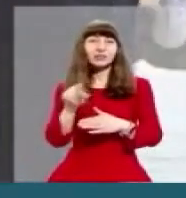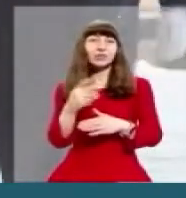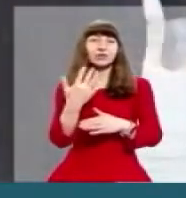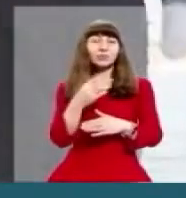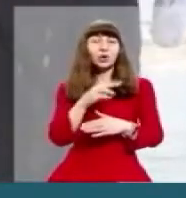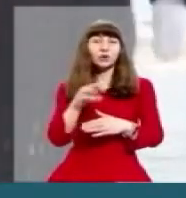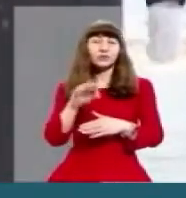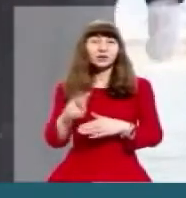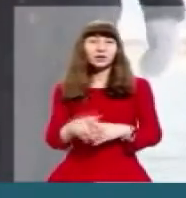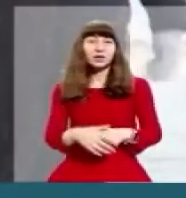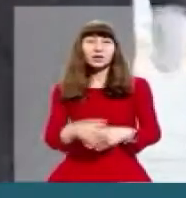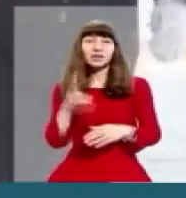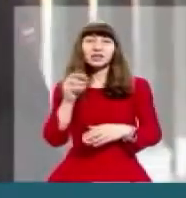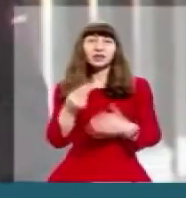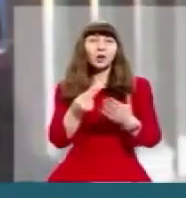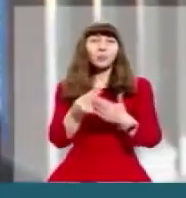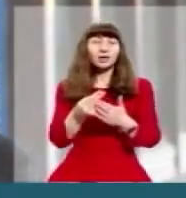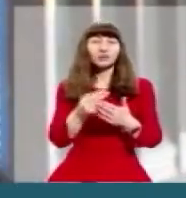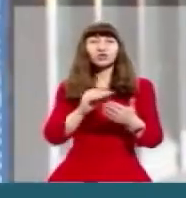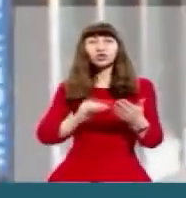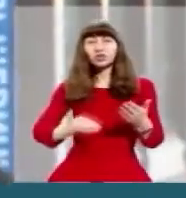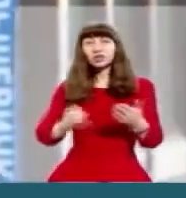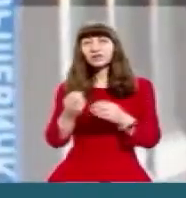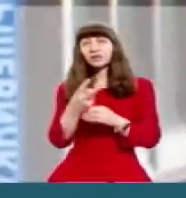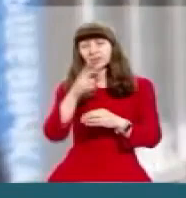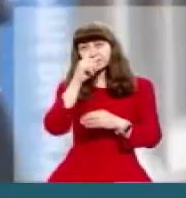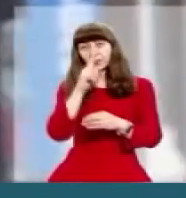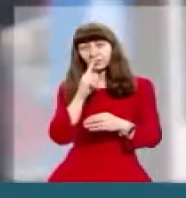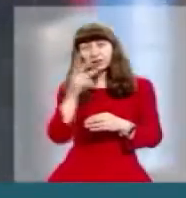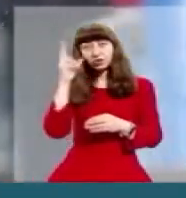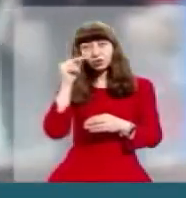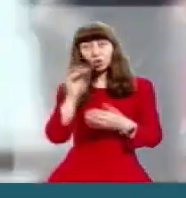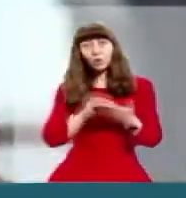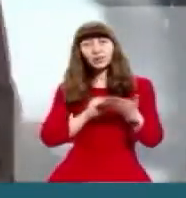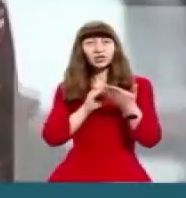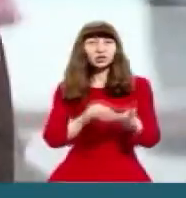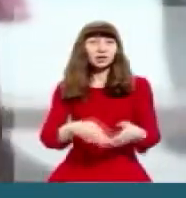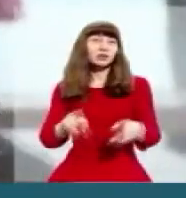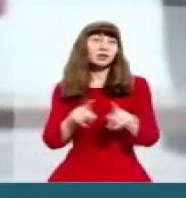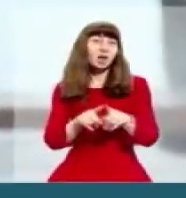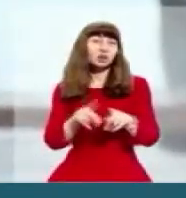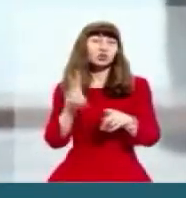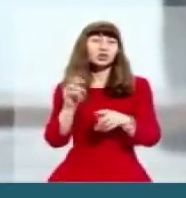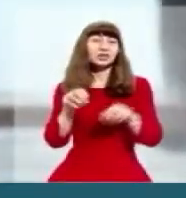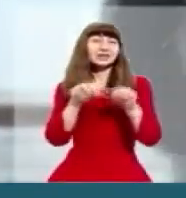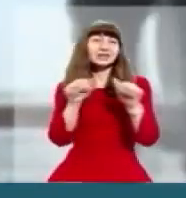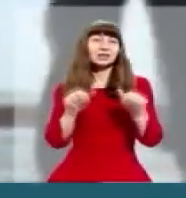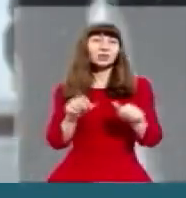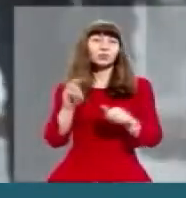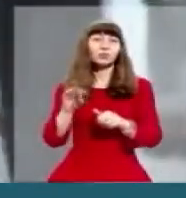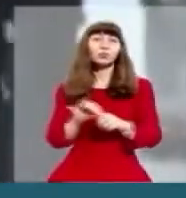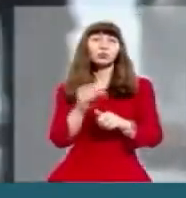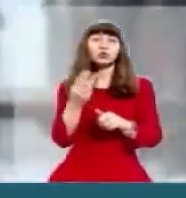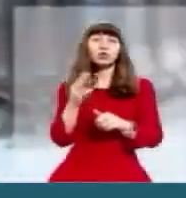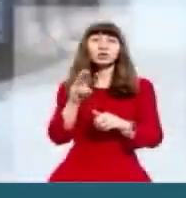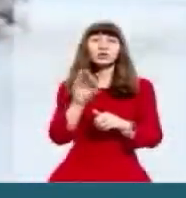тенге, отсутствует погашение в течение 12 последовательных месяцев на дату подачи заявления, а также отсутствует зарегистрированное